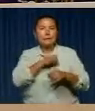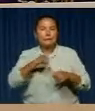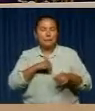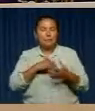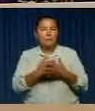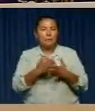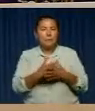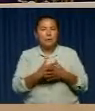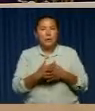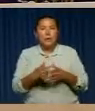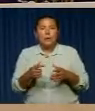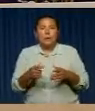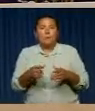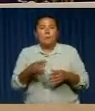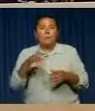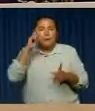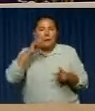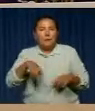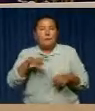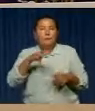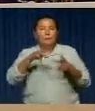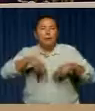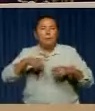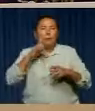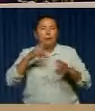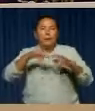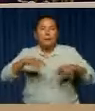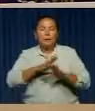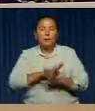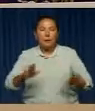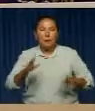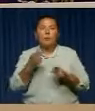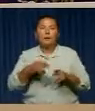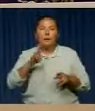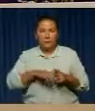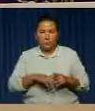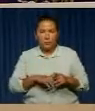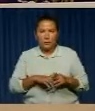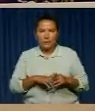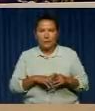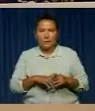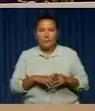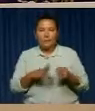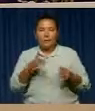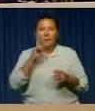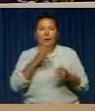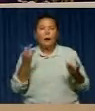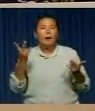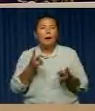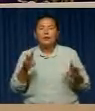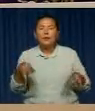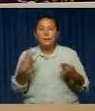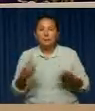Жалпы тексеру қазір мораторий білесіңдер шағын бизнестерге. Сондықтан тап соны қап қазір қажет емес